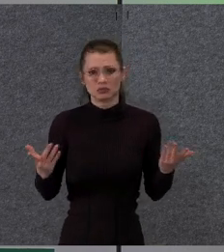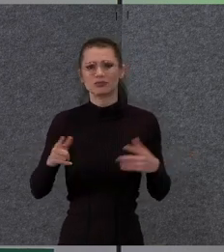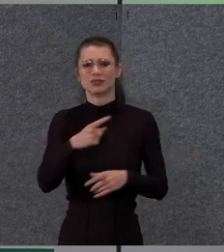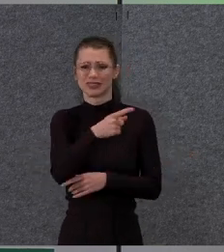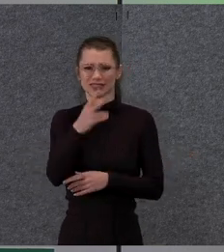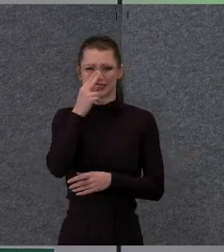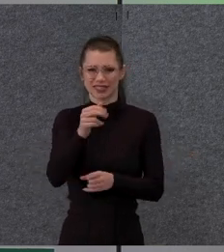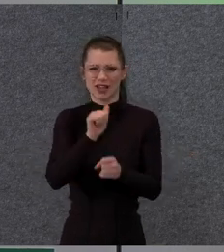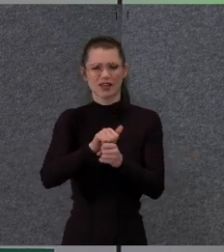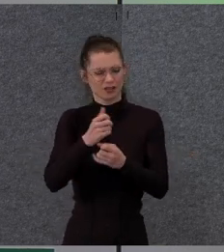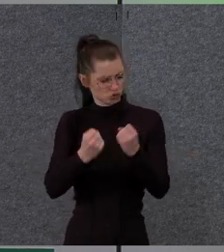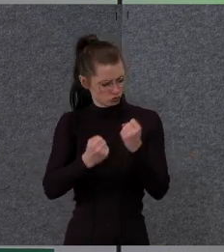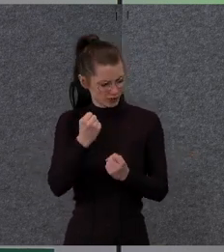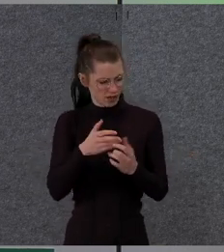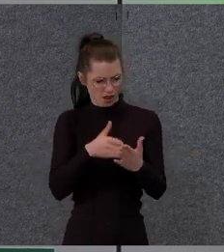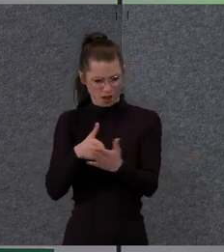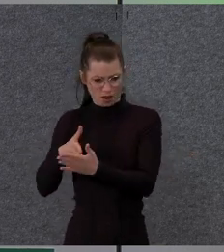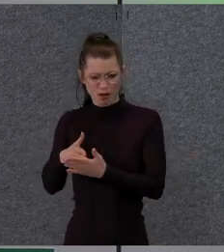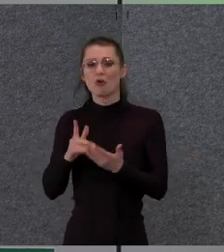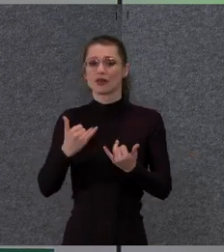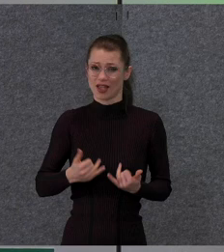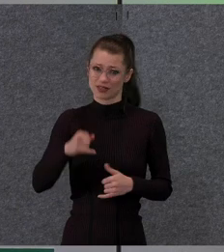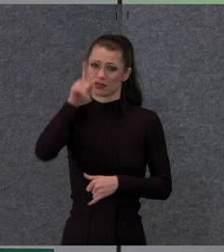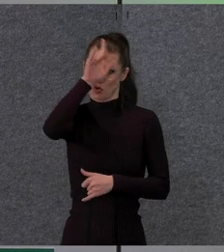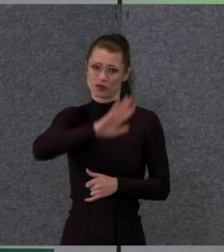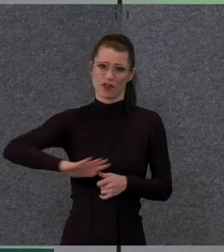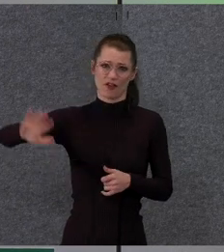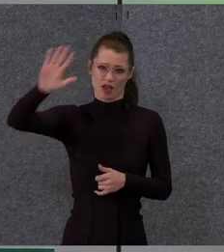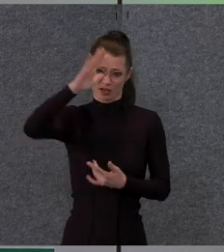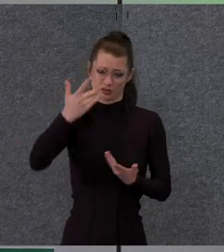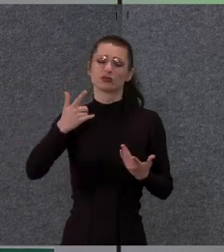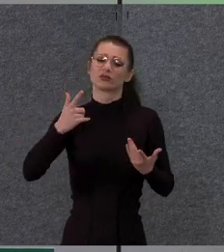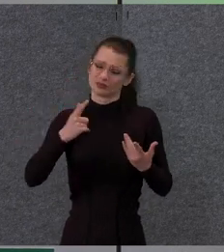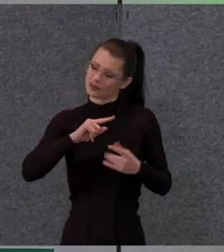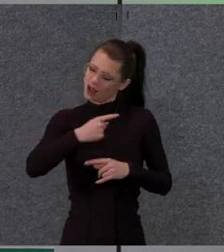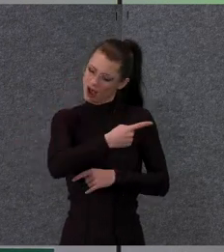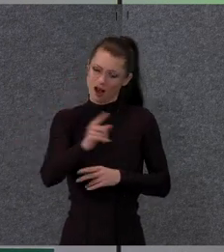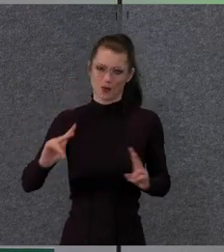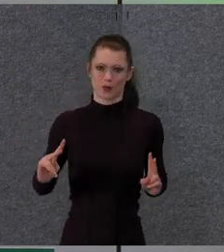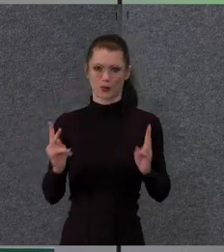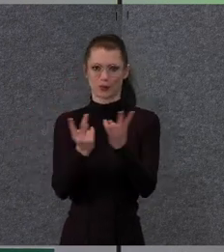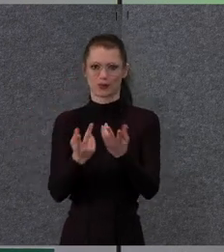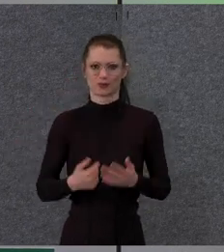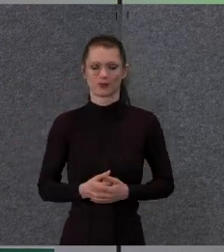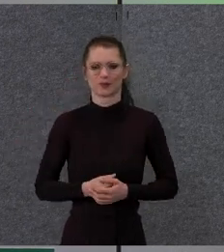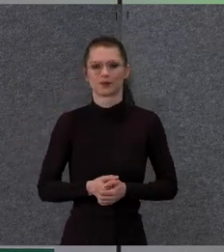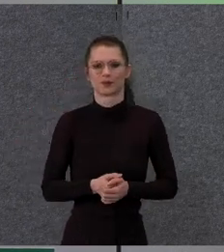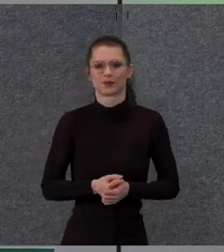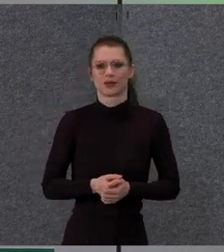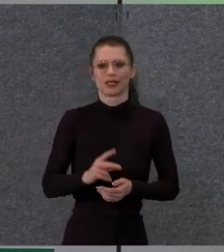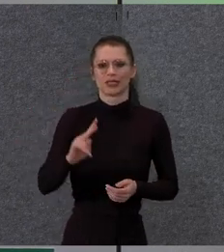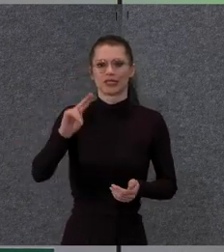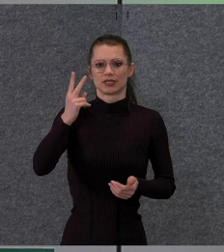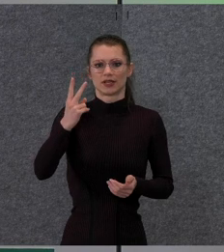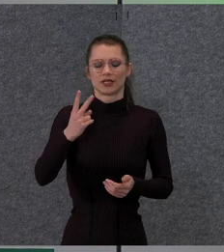und wie wichtig es ist, hier eben auch bundeseinheitlich mit dafür zu sorgen, dass Bildung sicher klappt. Der